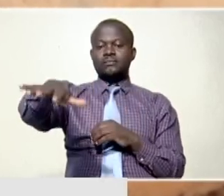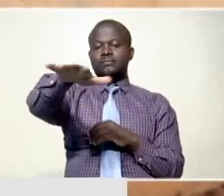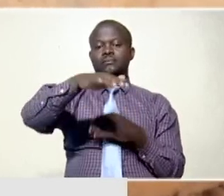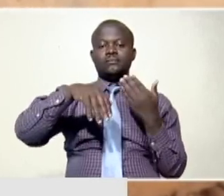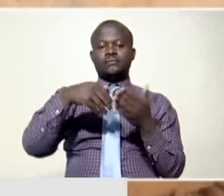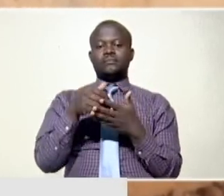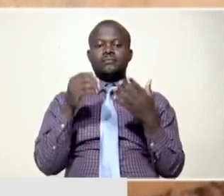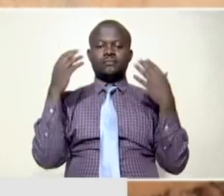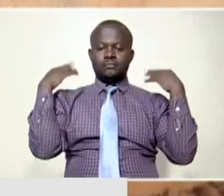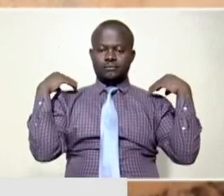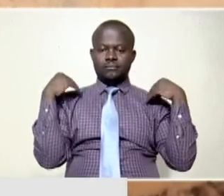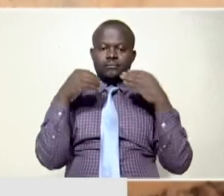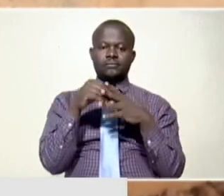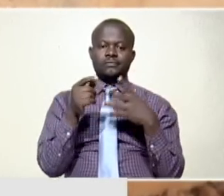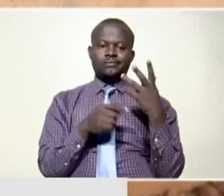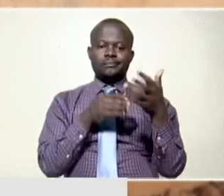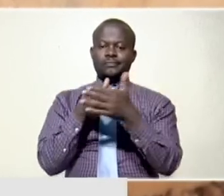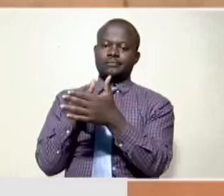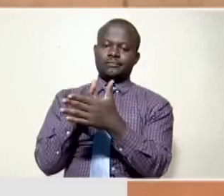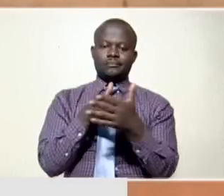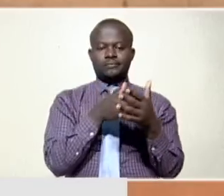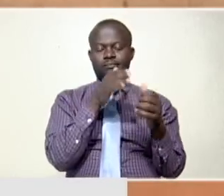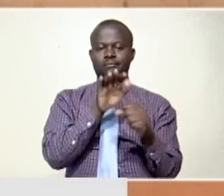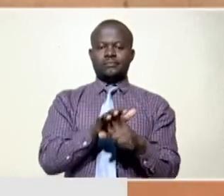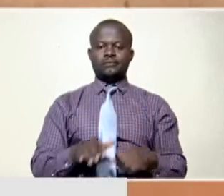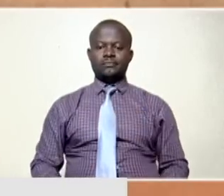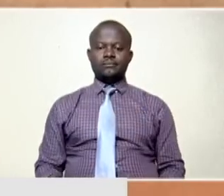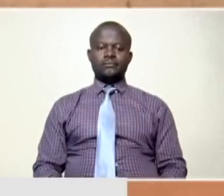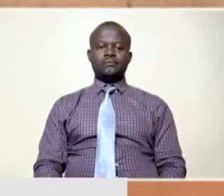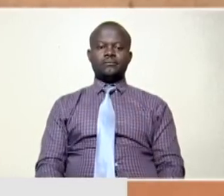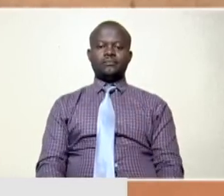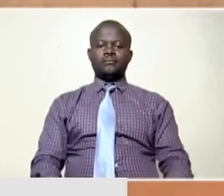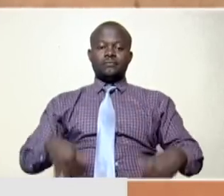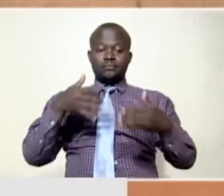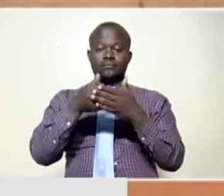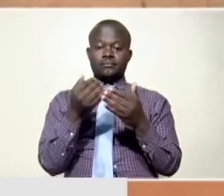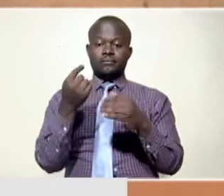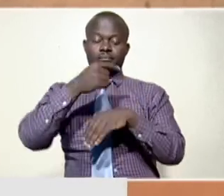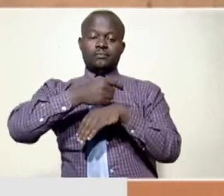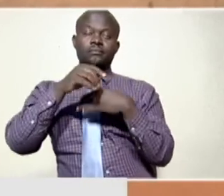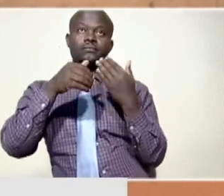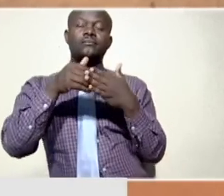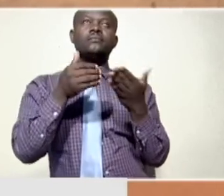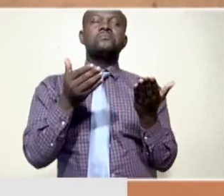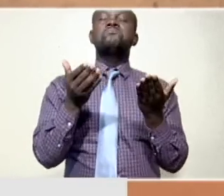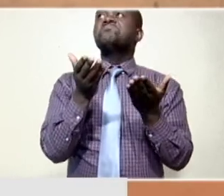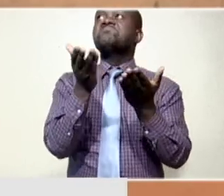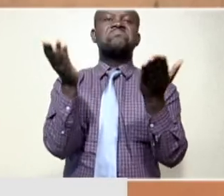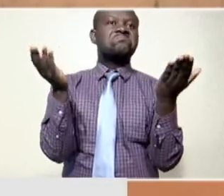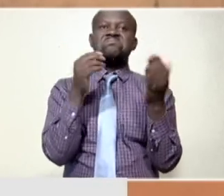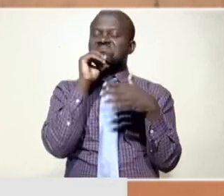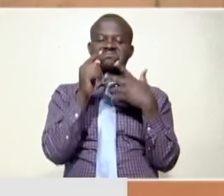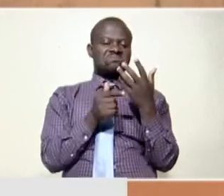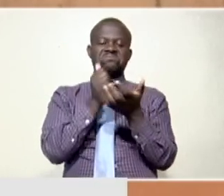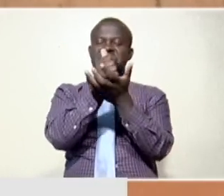twari twaramenyereye gucana ni ibintu bitubangamiye cyane. Kugeza n'uno munsi ni ukubona biri hejuru bimanitse ntacyo bimaze